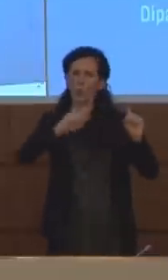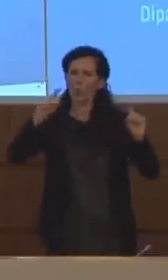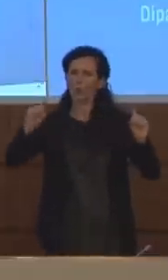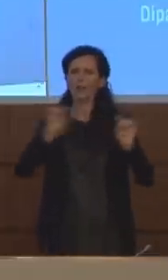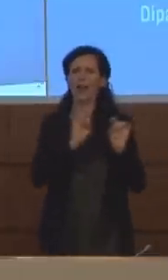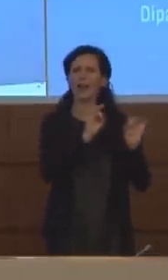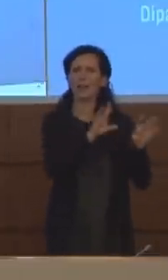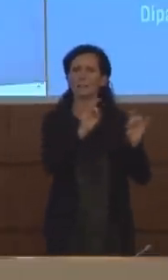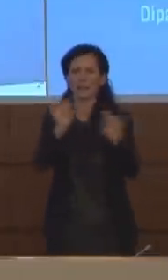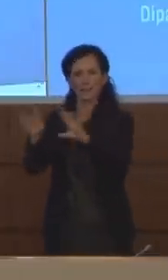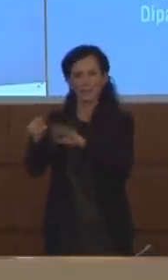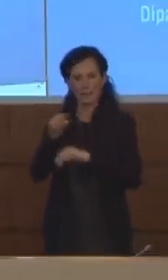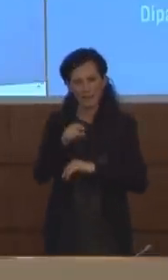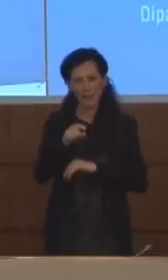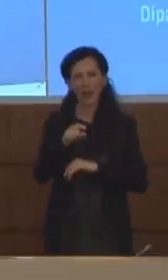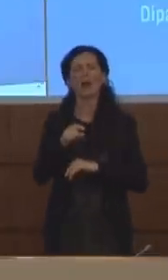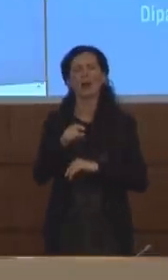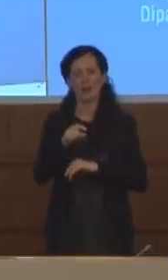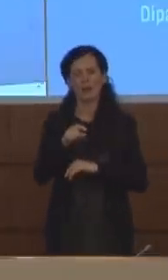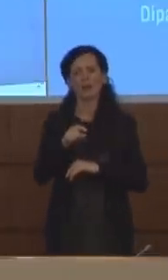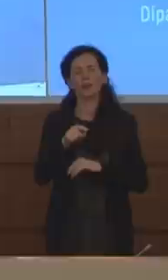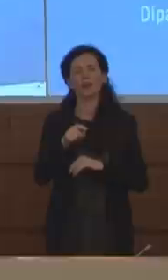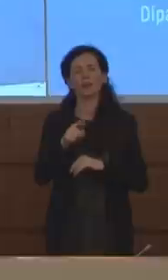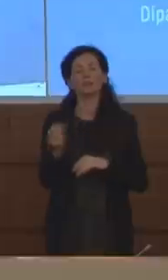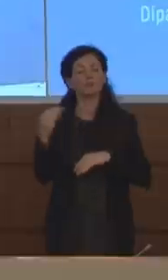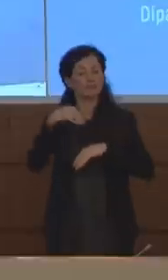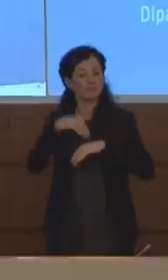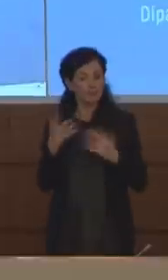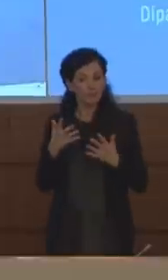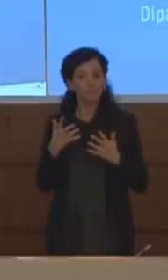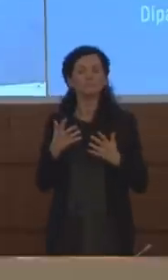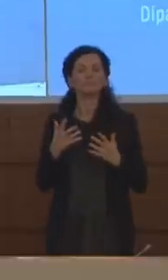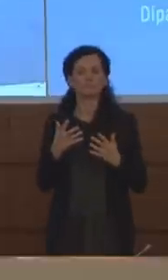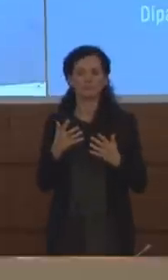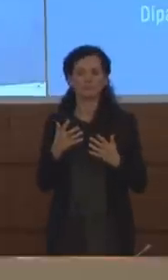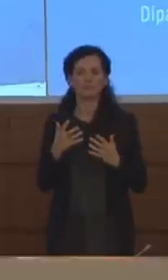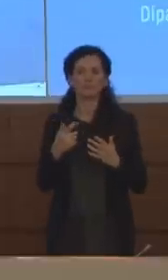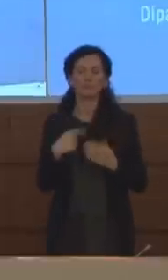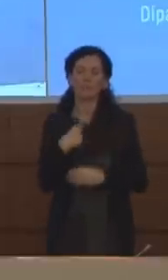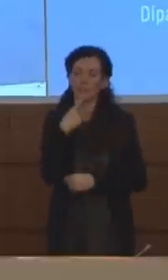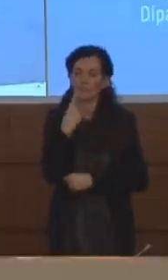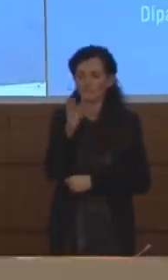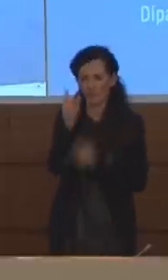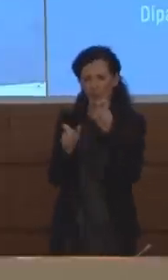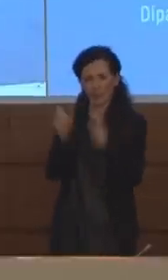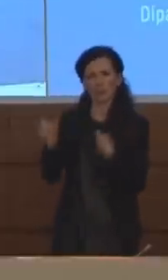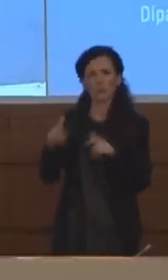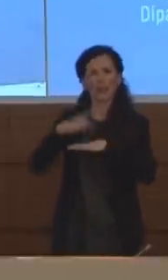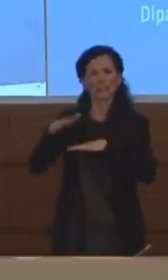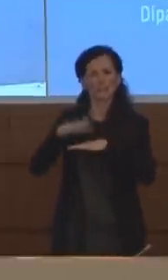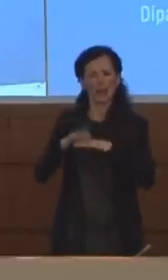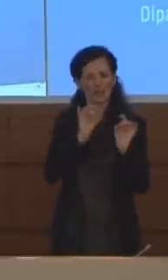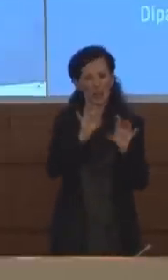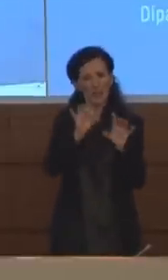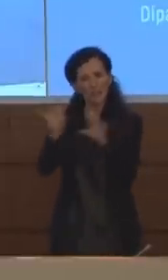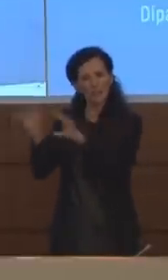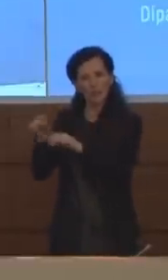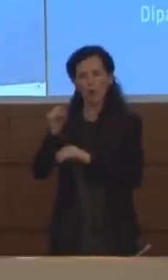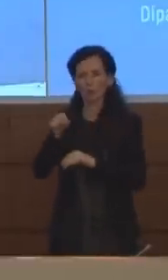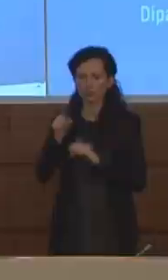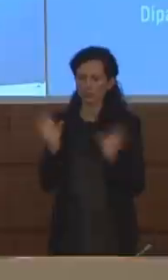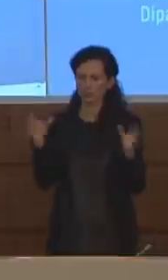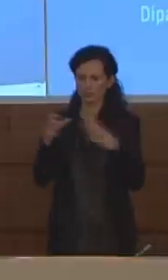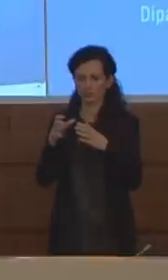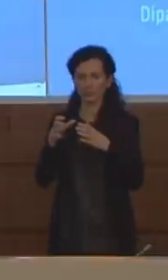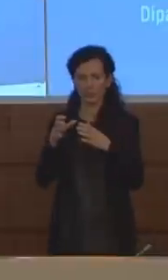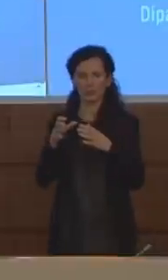e in questo senso la terza considerazione era segnalare ringraziare i nostri epidemiology che sono oggi articolati presso